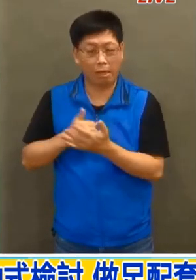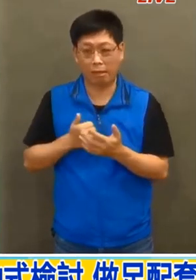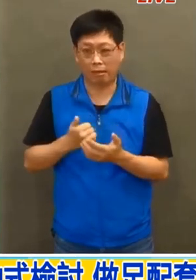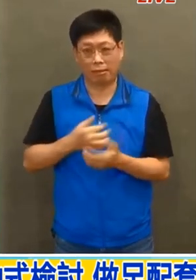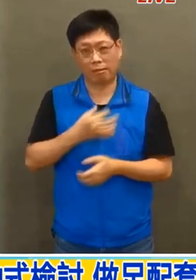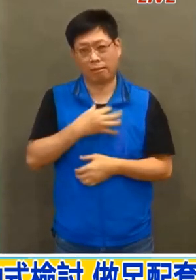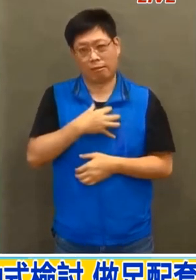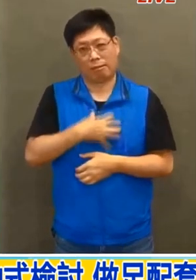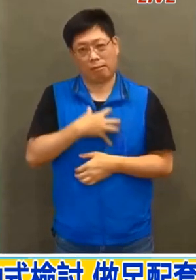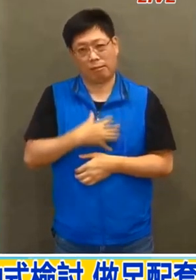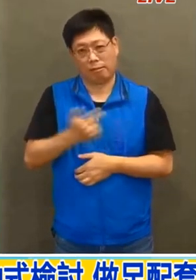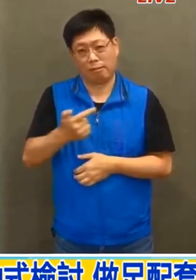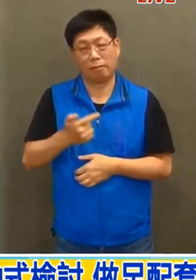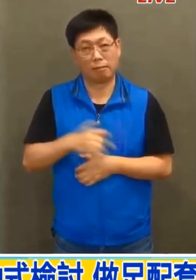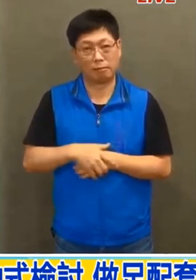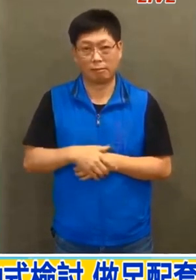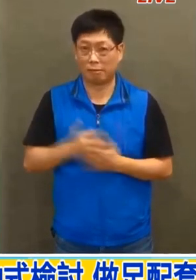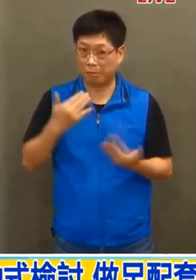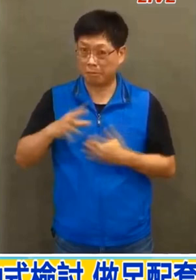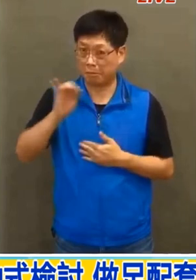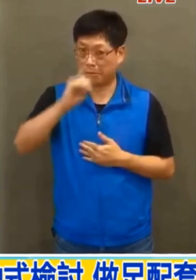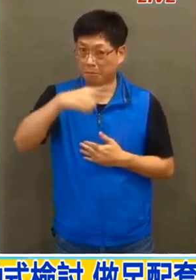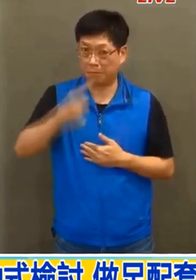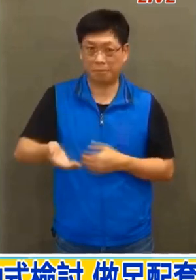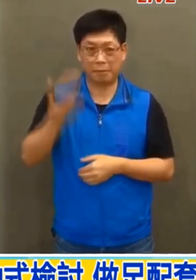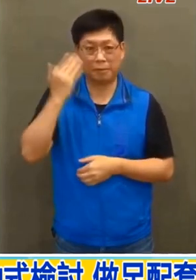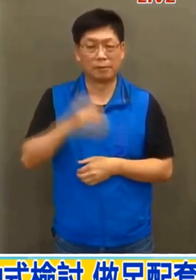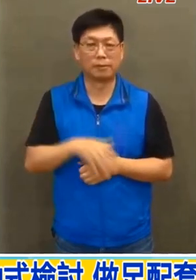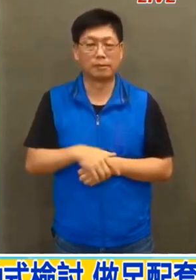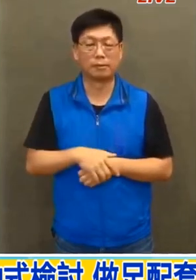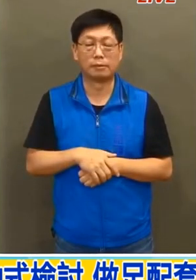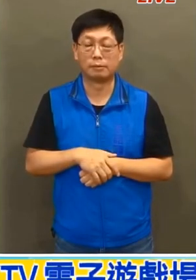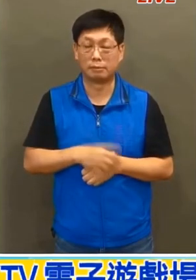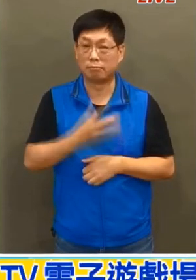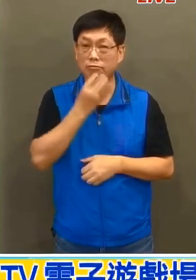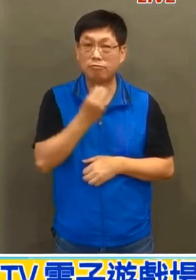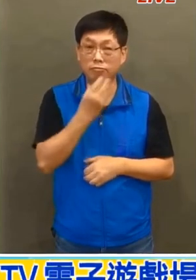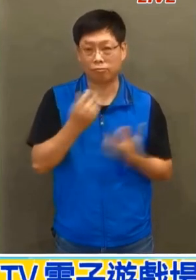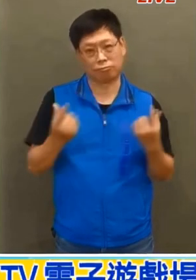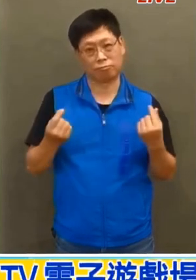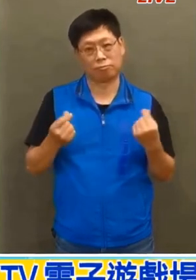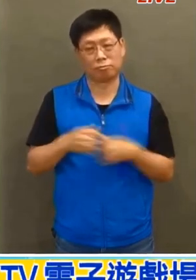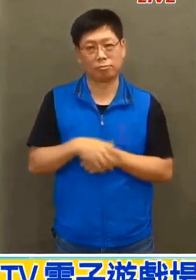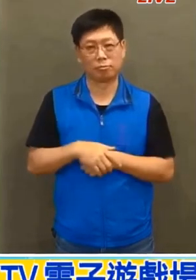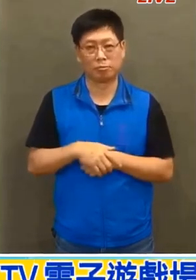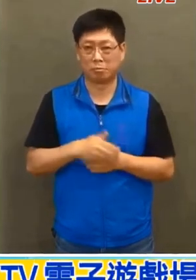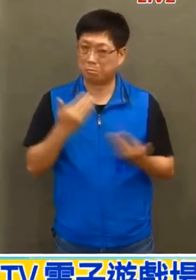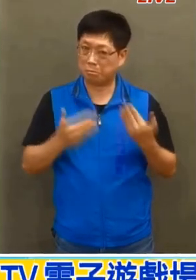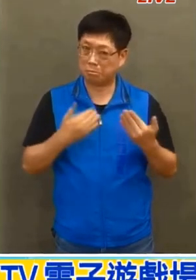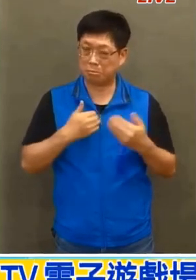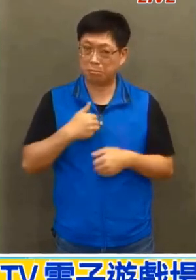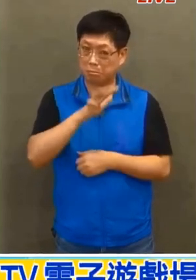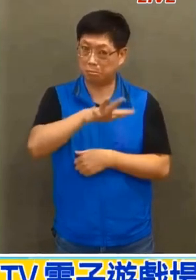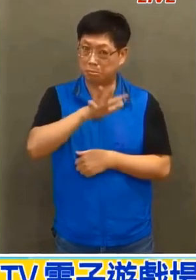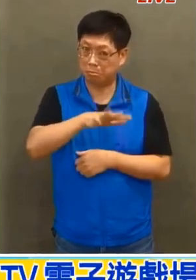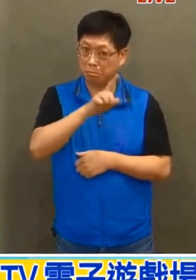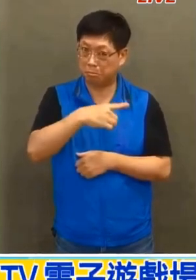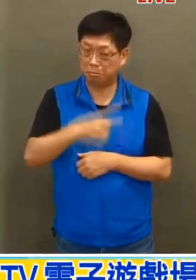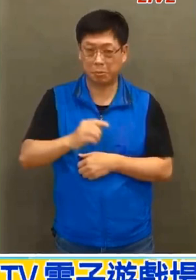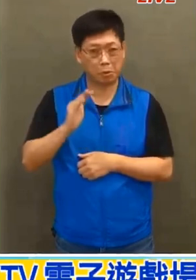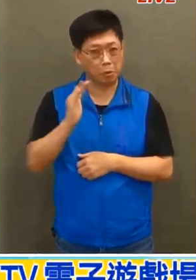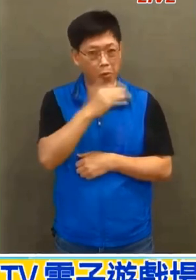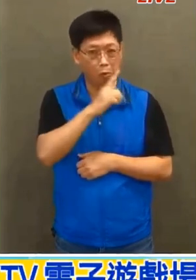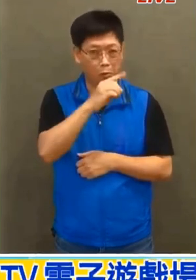汹，有达到1000例之多。那以色列也一样，有8000例，甚至